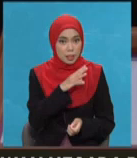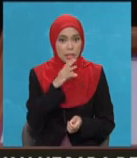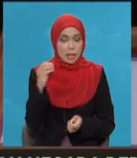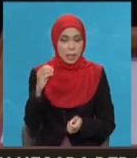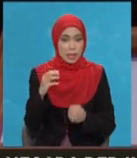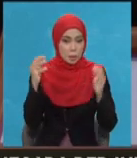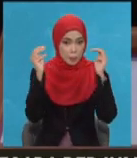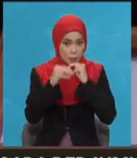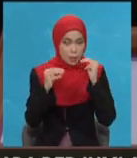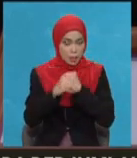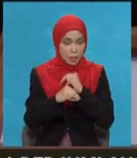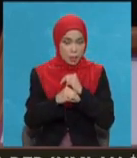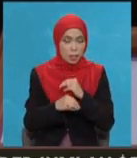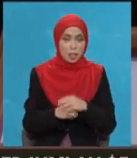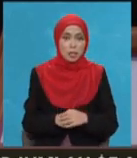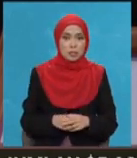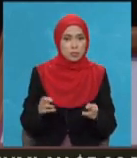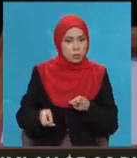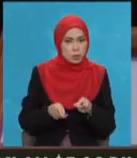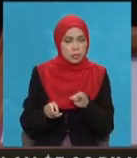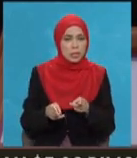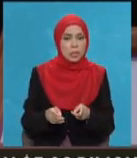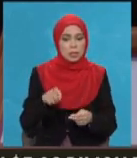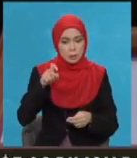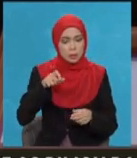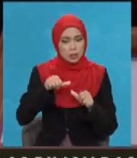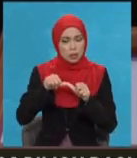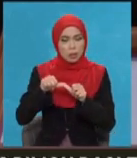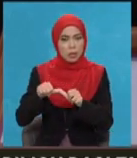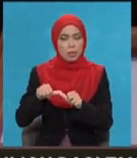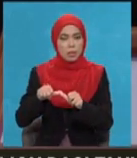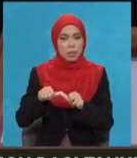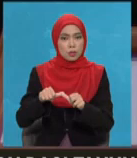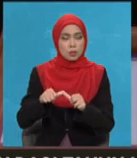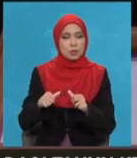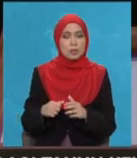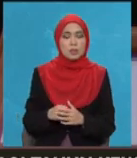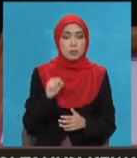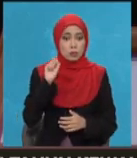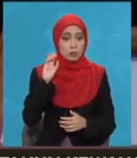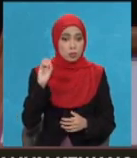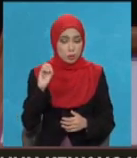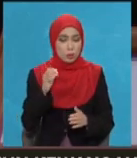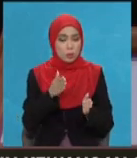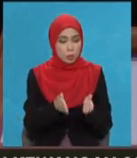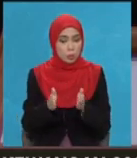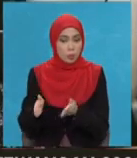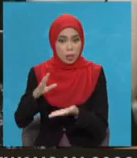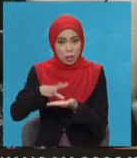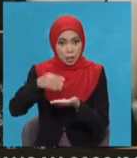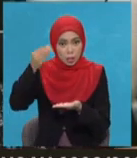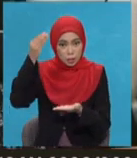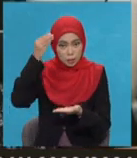dilipatgandakan supaya pelajar-pelajar tidak akan tercicil di awal-awal persekolahan no